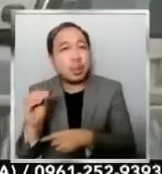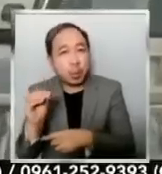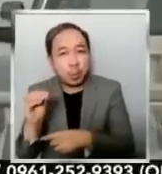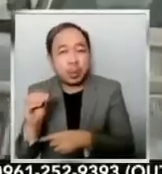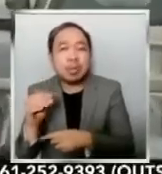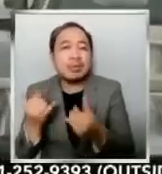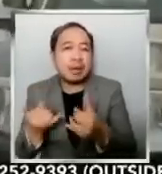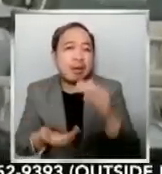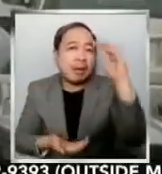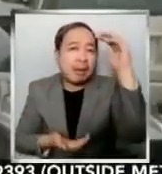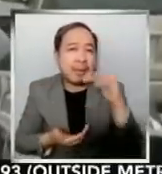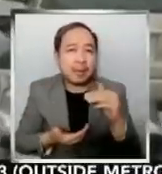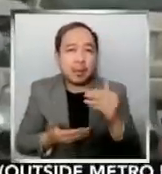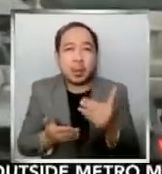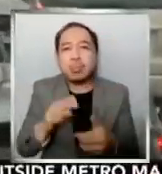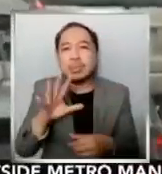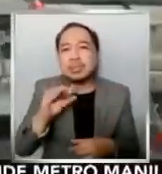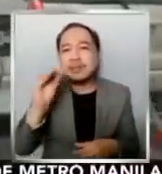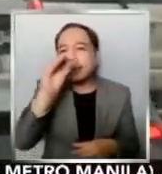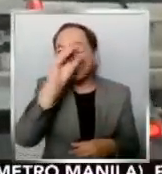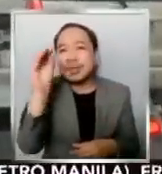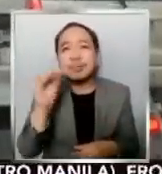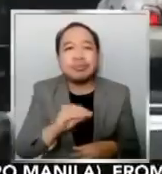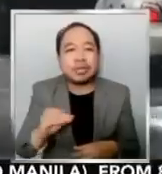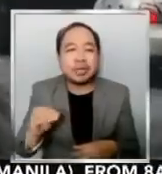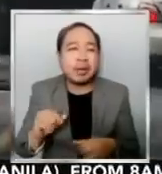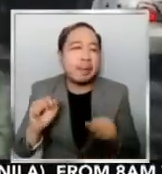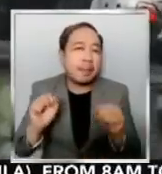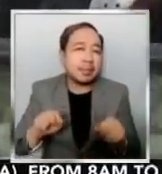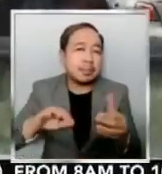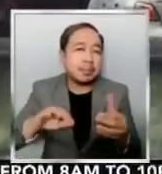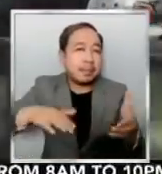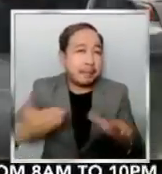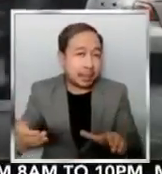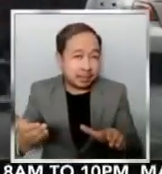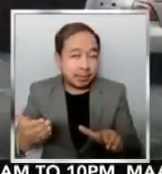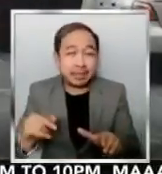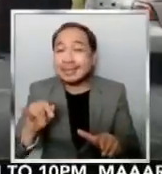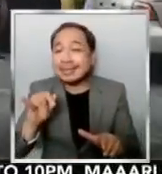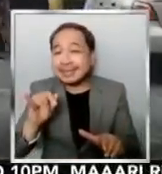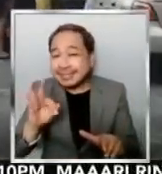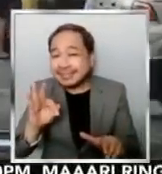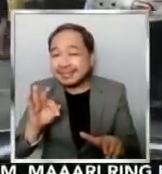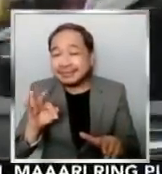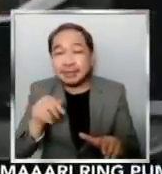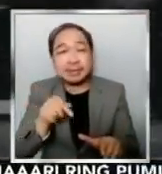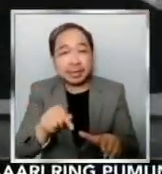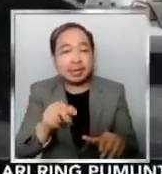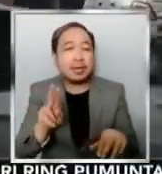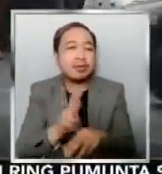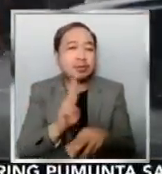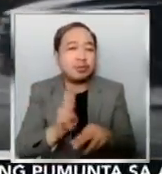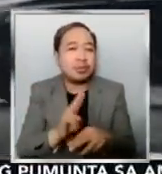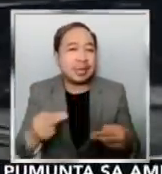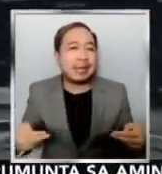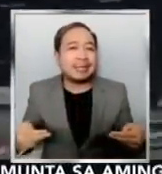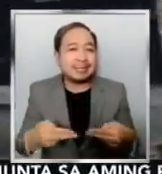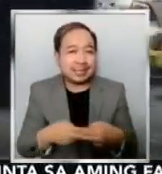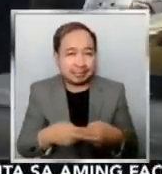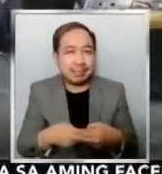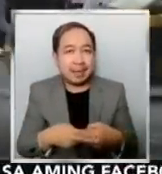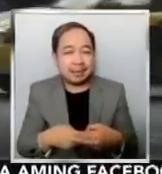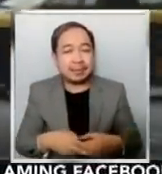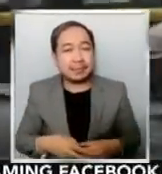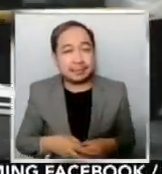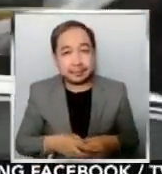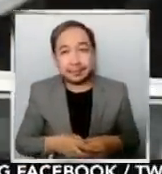ng hanggang 50% ang tsansang mamatay ang isang driver at mga pasahero sa harapan ng sasakyan na nasangkot sa isang